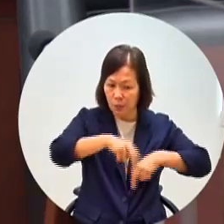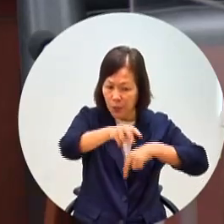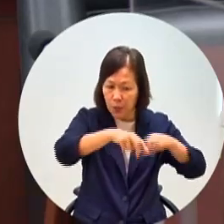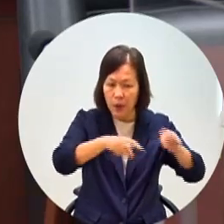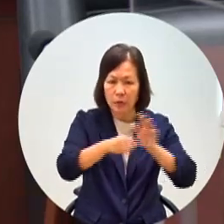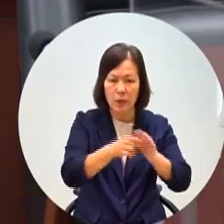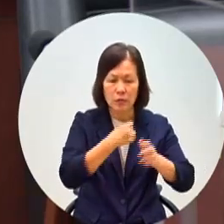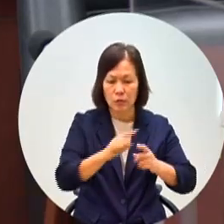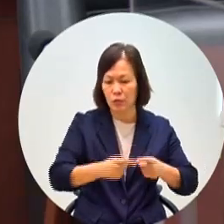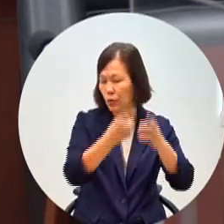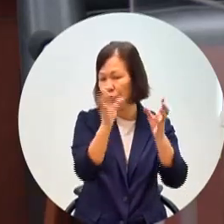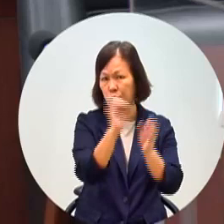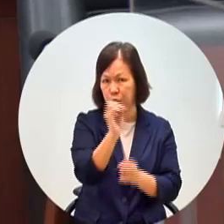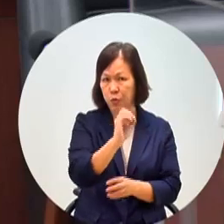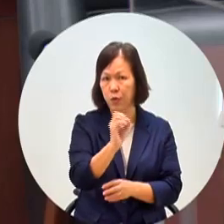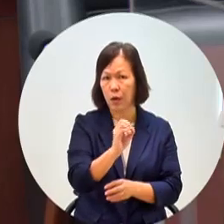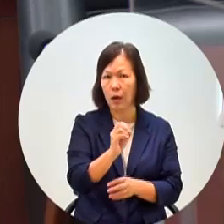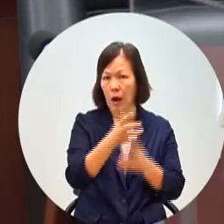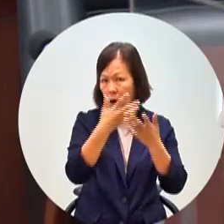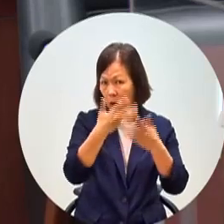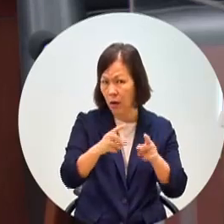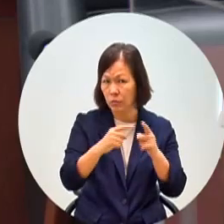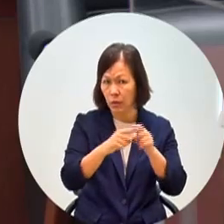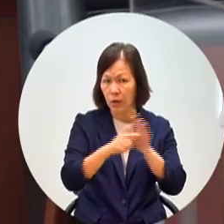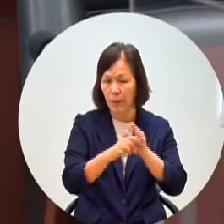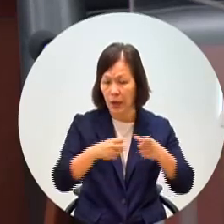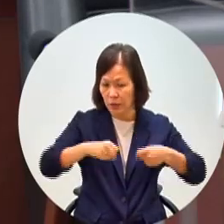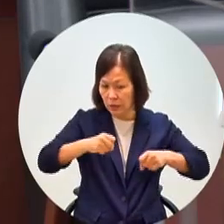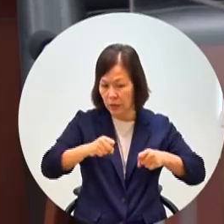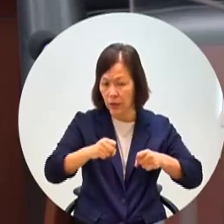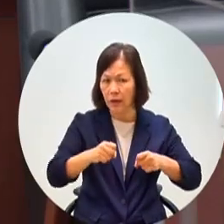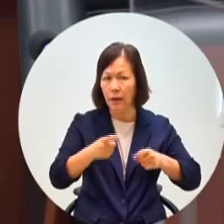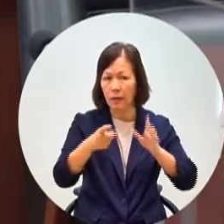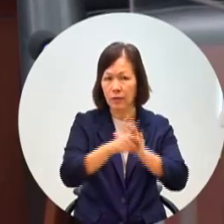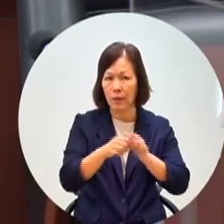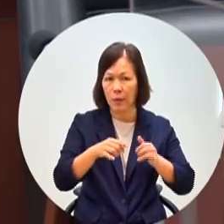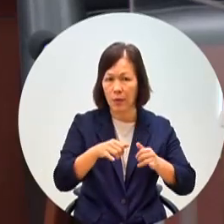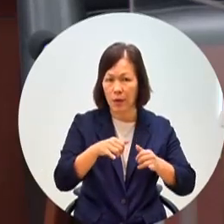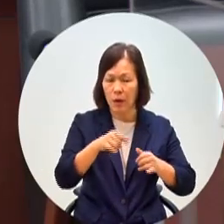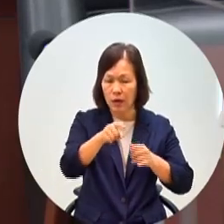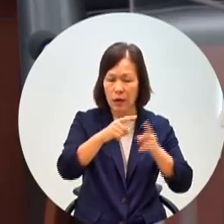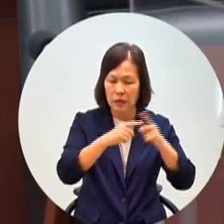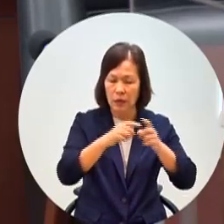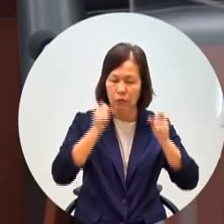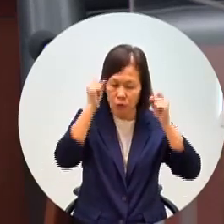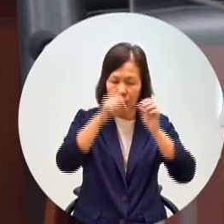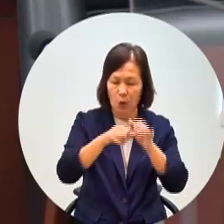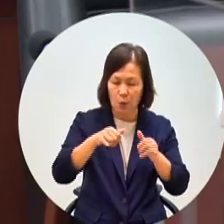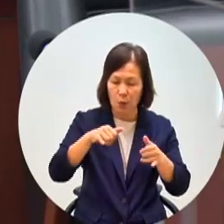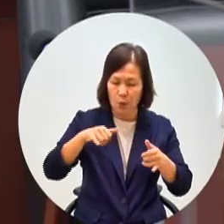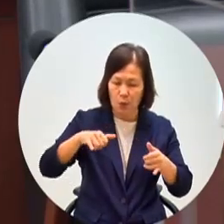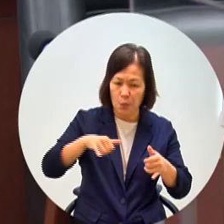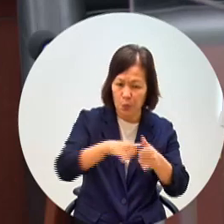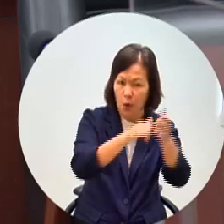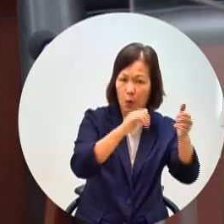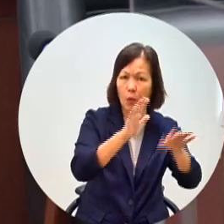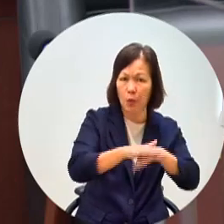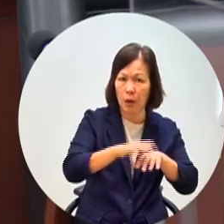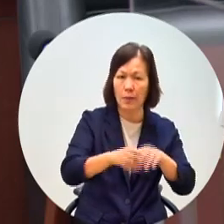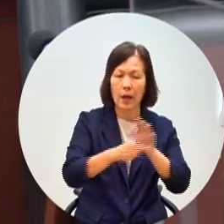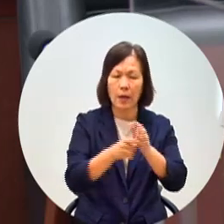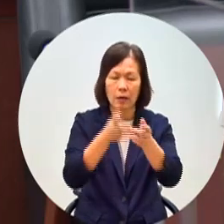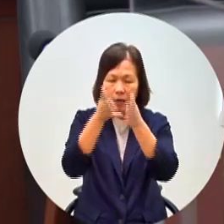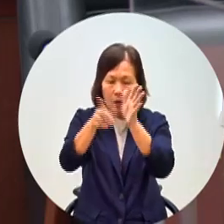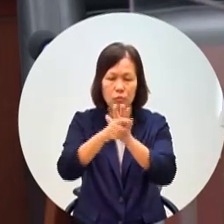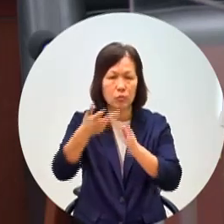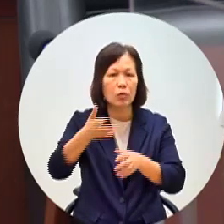没有争议。因为很多人机车行驶就是撞到我们在那边运动的人，但是一直在跟水利局反